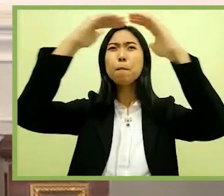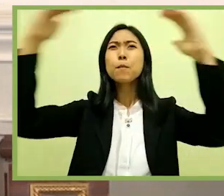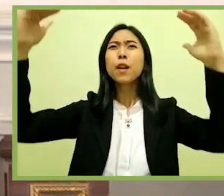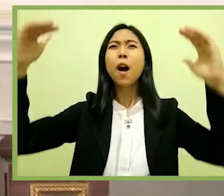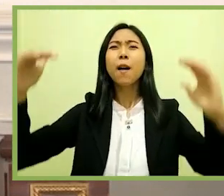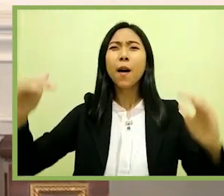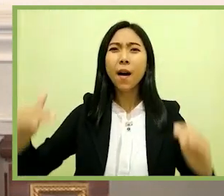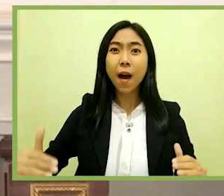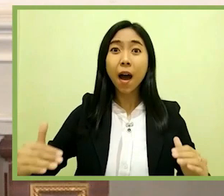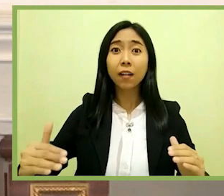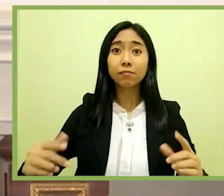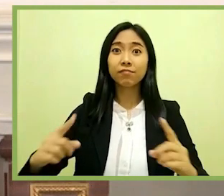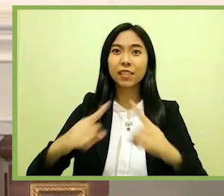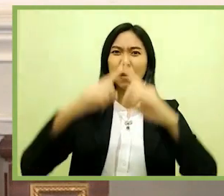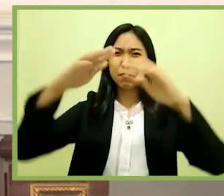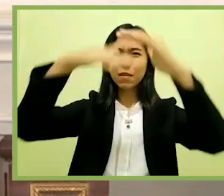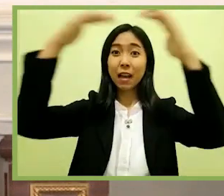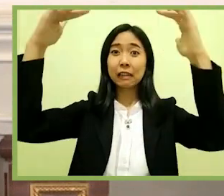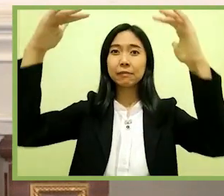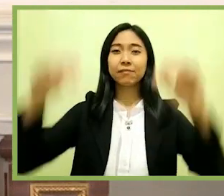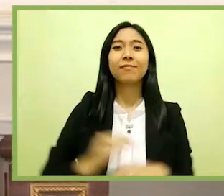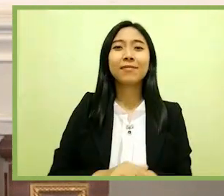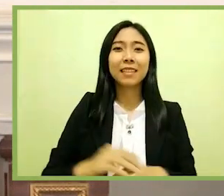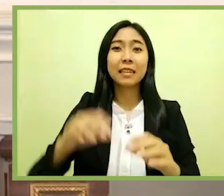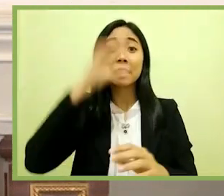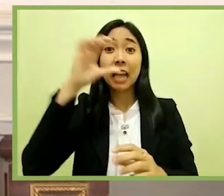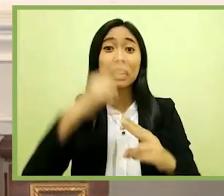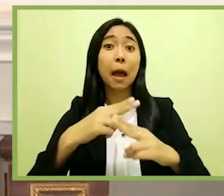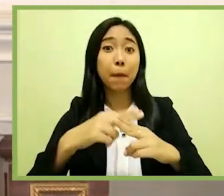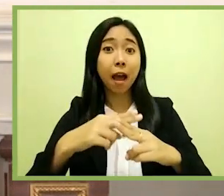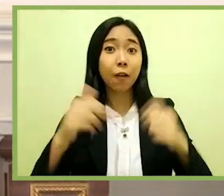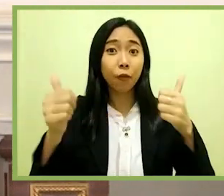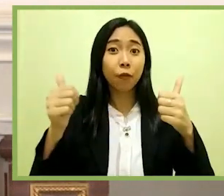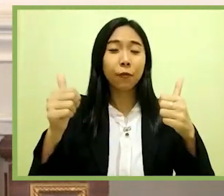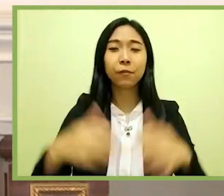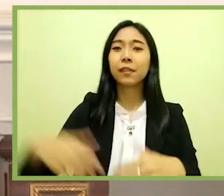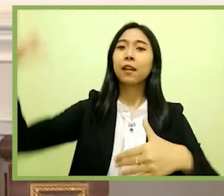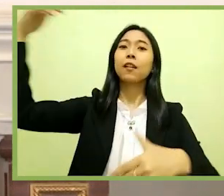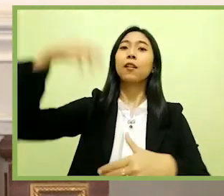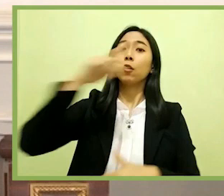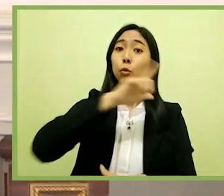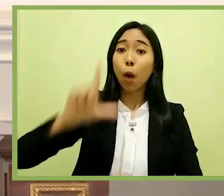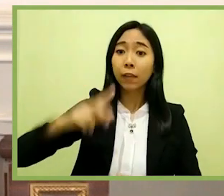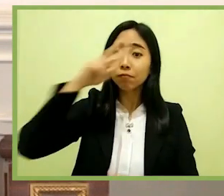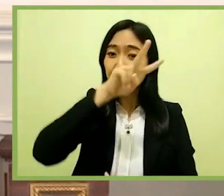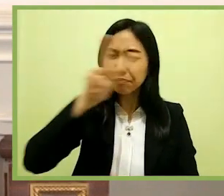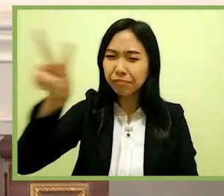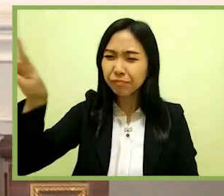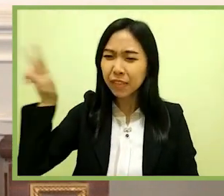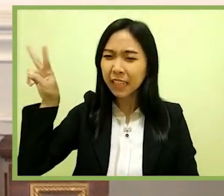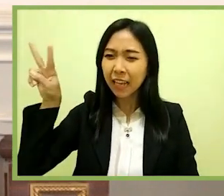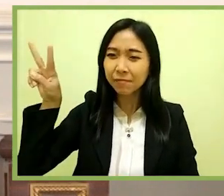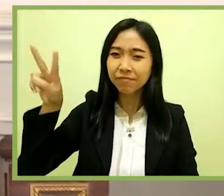cari nama supaya kita jangan terserak seluruh bumi. Lalu turunlah Tuhan untuk melihat kota dan menara yang didirikan oleh